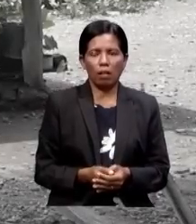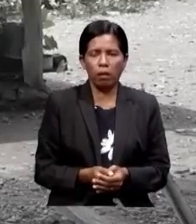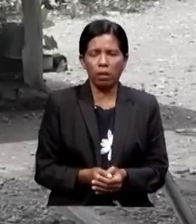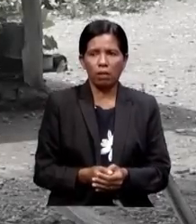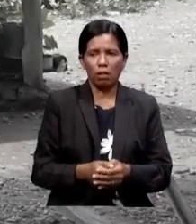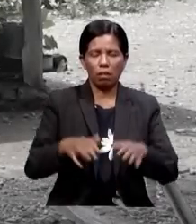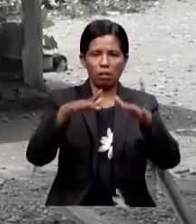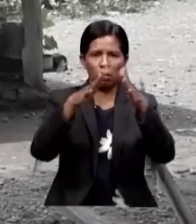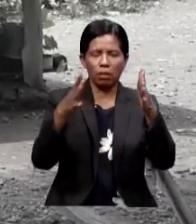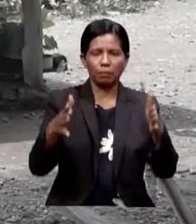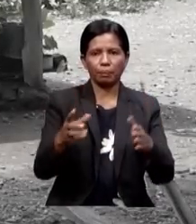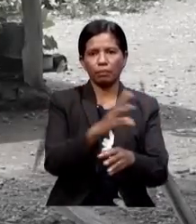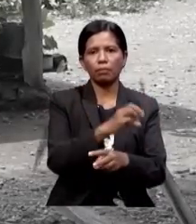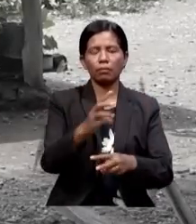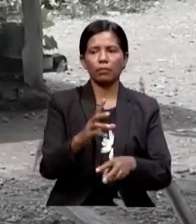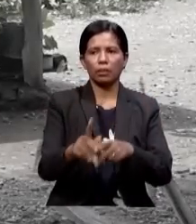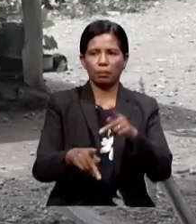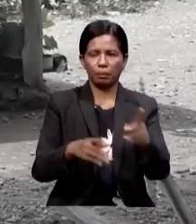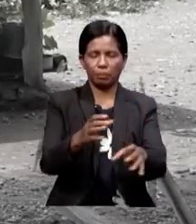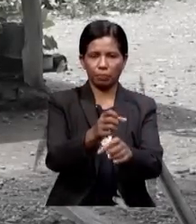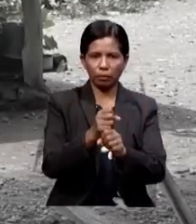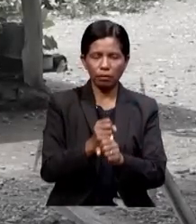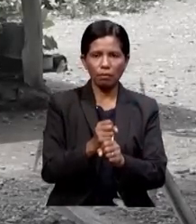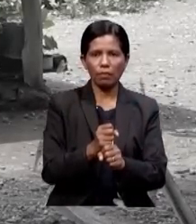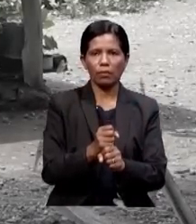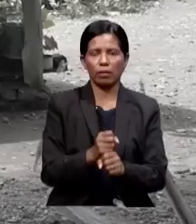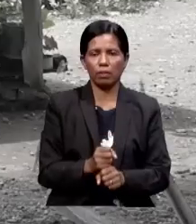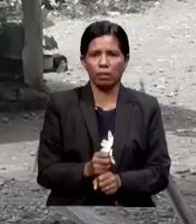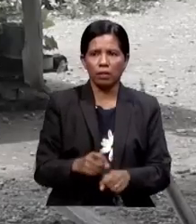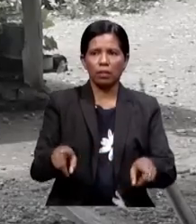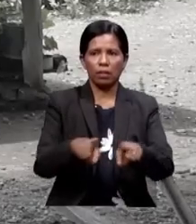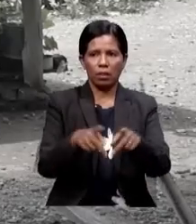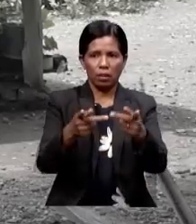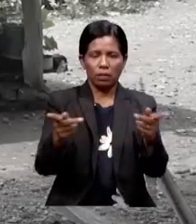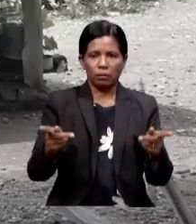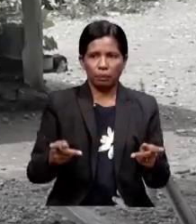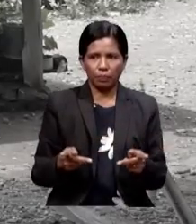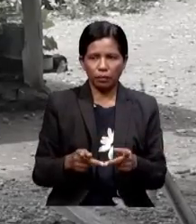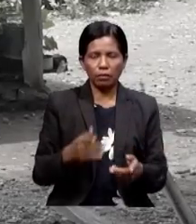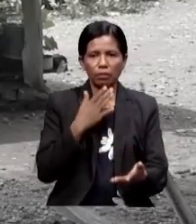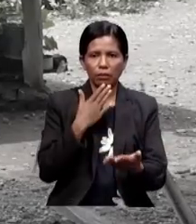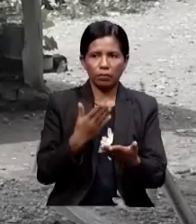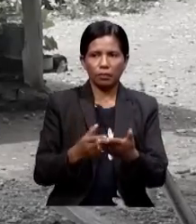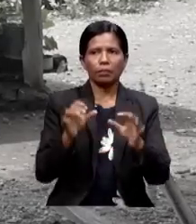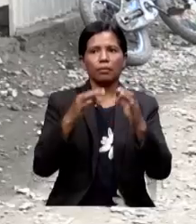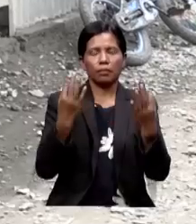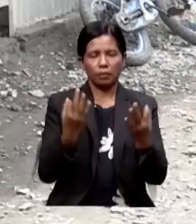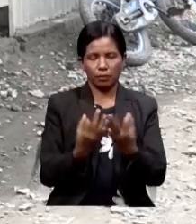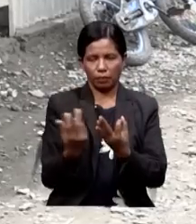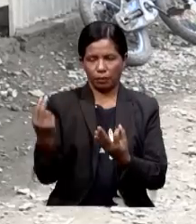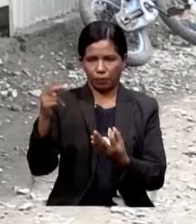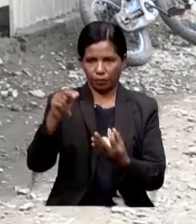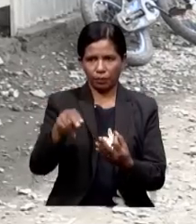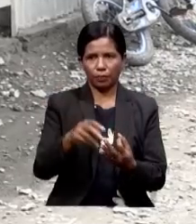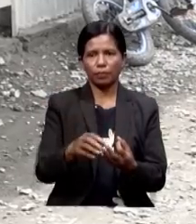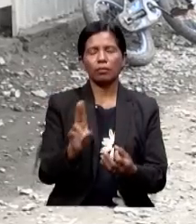Varanda umaniang ne be babaing ho di simu bainaka. Sai fatin multifunsaung ba familia refere.